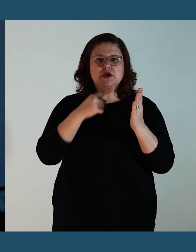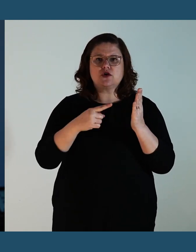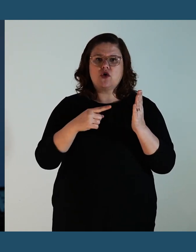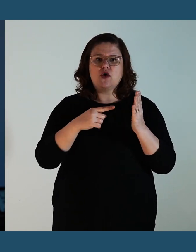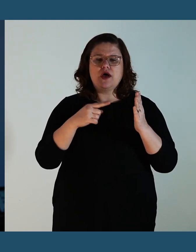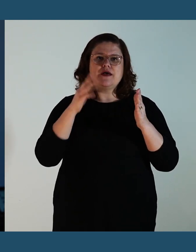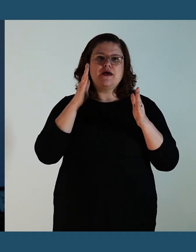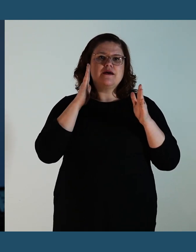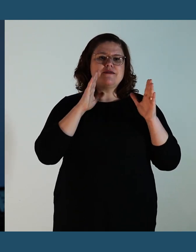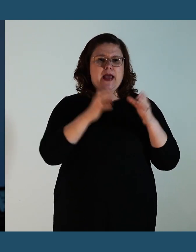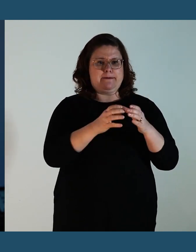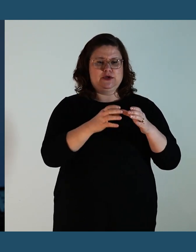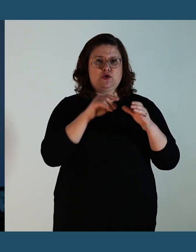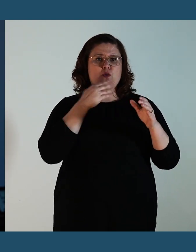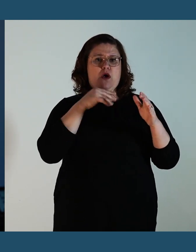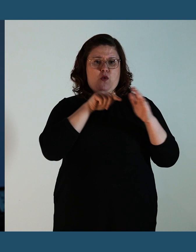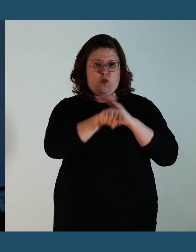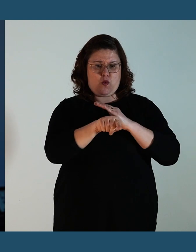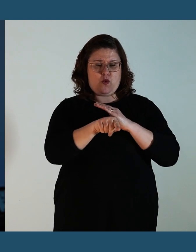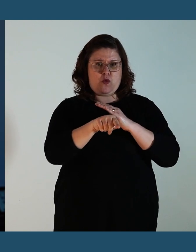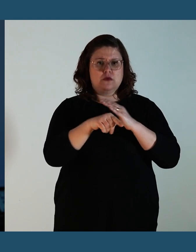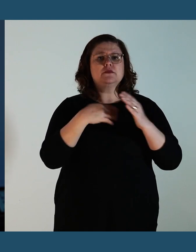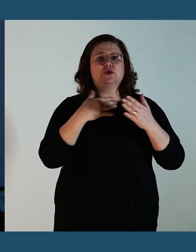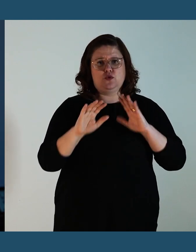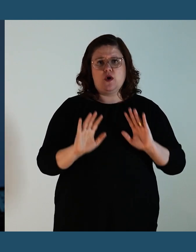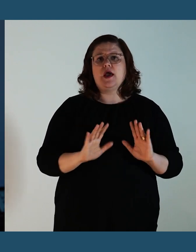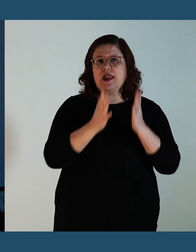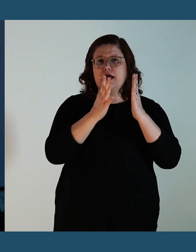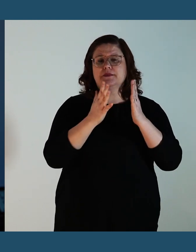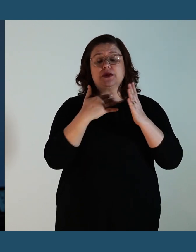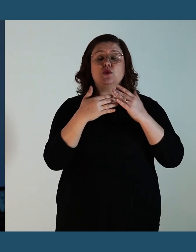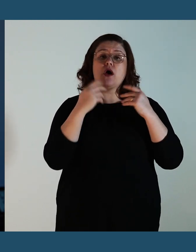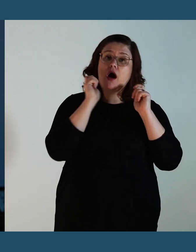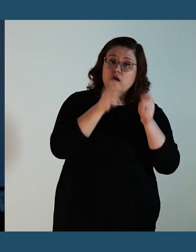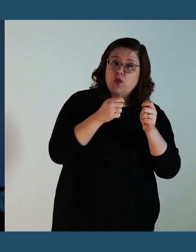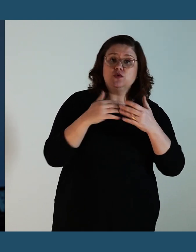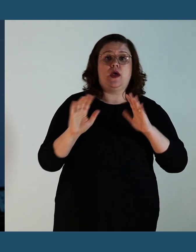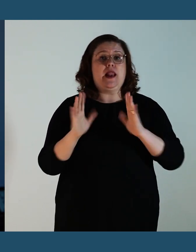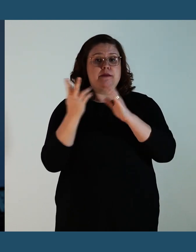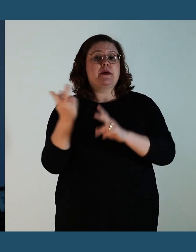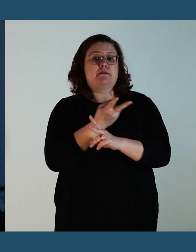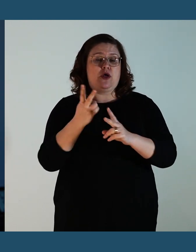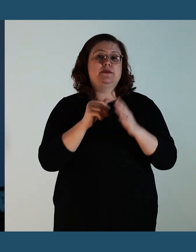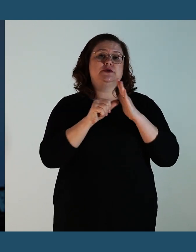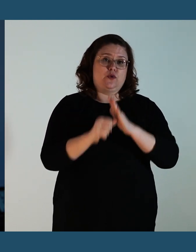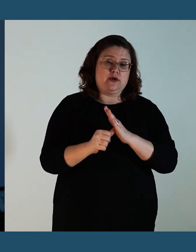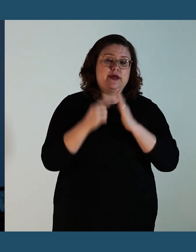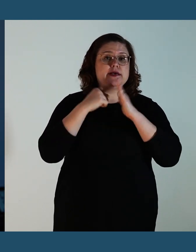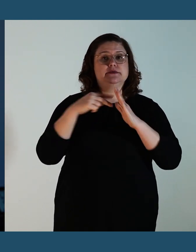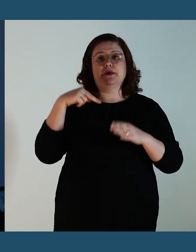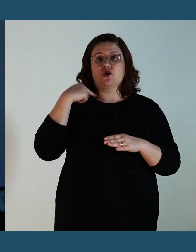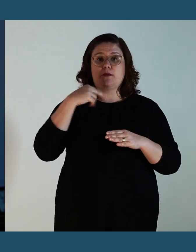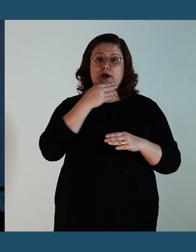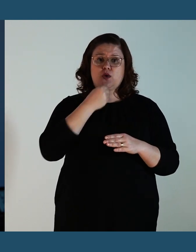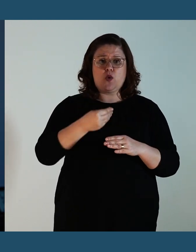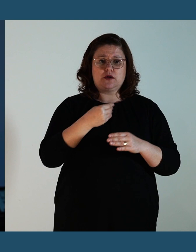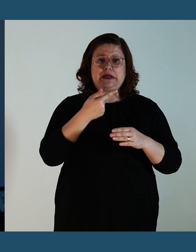vähemmistöihin kuuluvat ihmiset joutuvat kokemaan syrjintää niin työnhaussa kuin työelämässä. Monien romaninuorten on vaikea